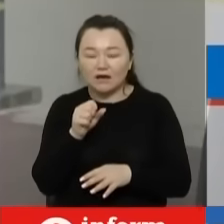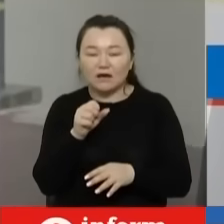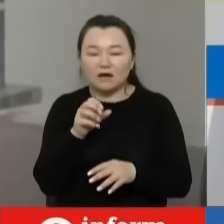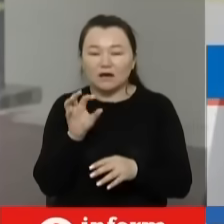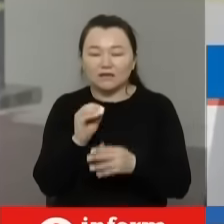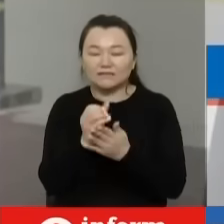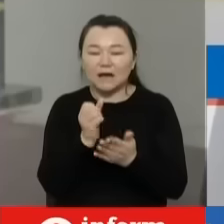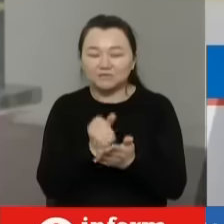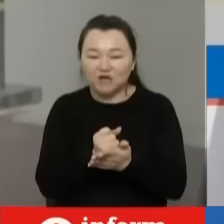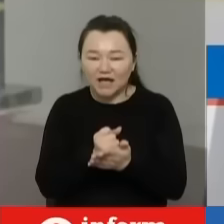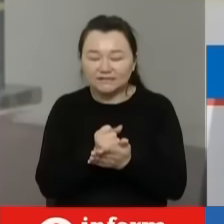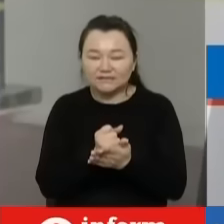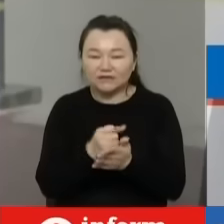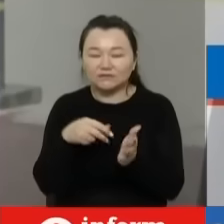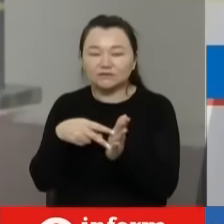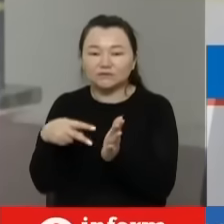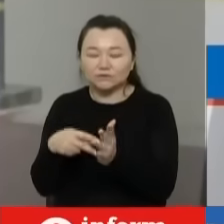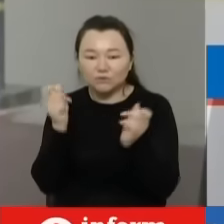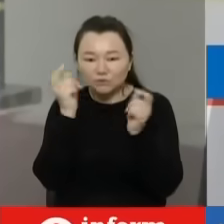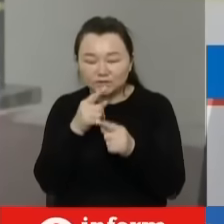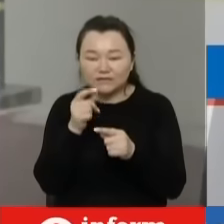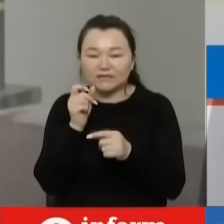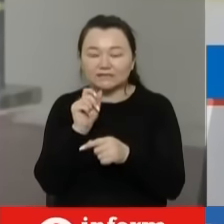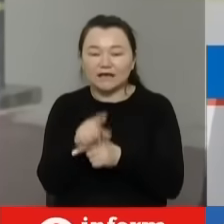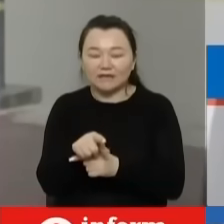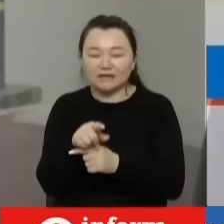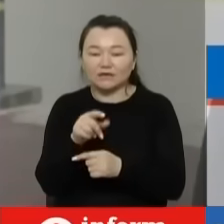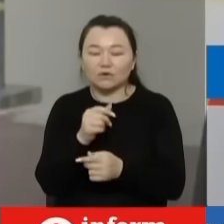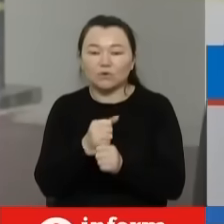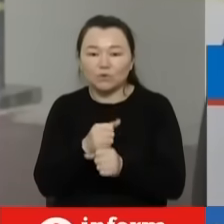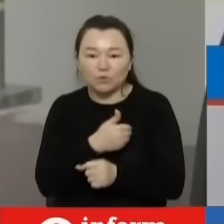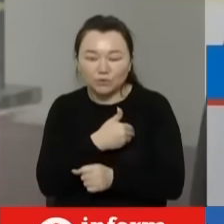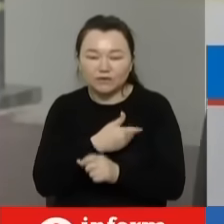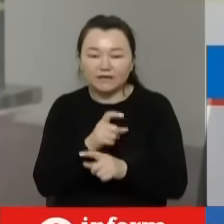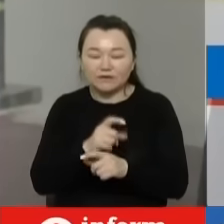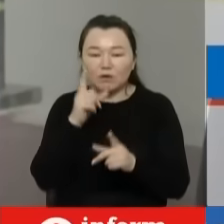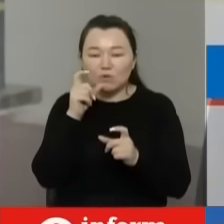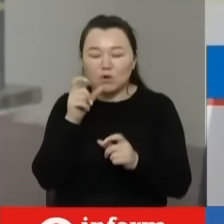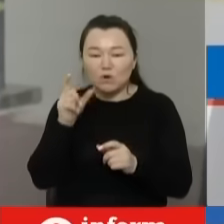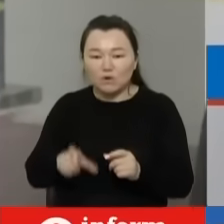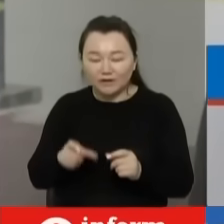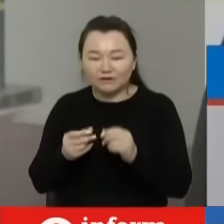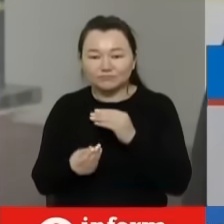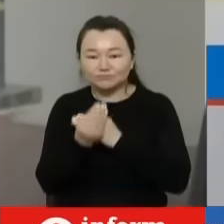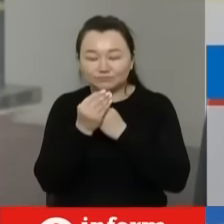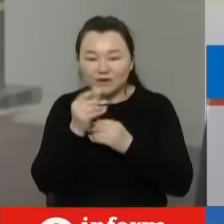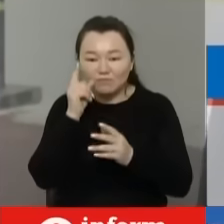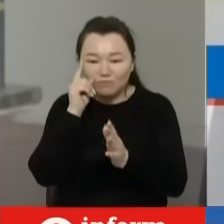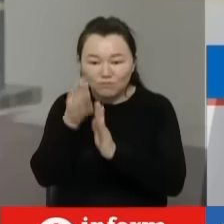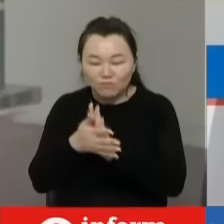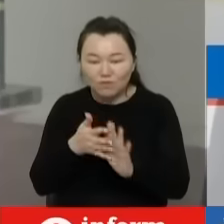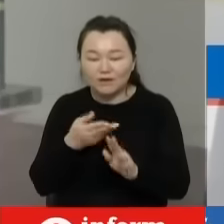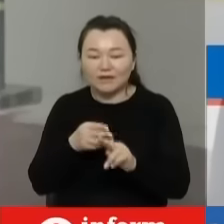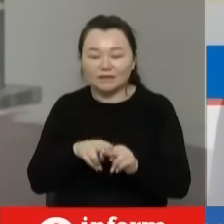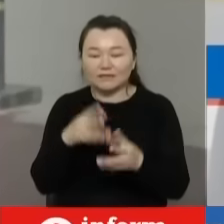қосалқы бөлшектерін бағаларын біліп тапсырыс беруге барған. Кейіннен ол блогер осы мән-жайды толыққанды түсінгеннен кейін дәл